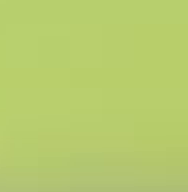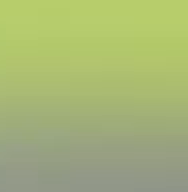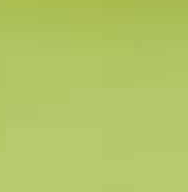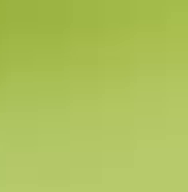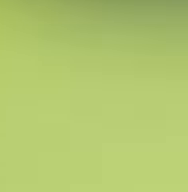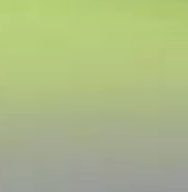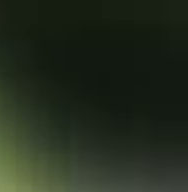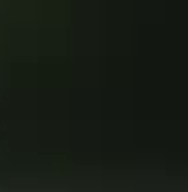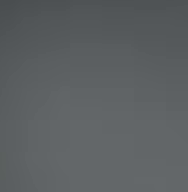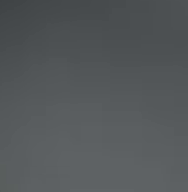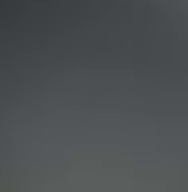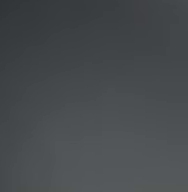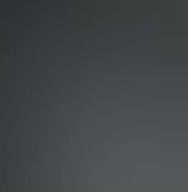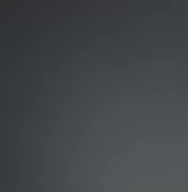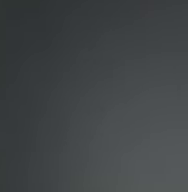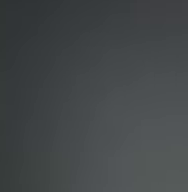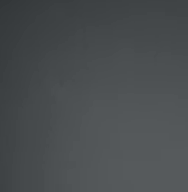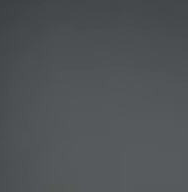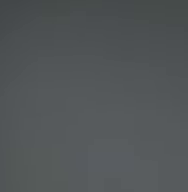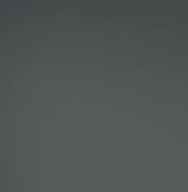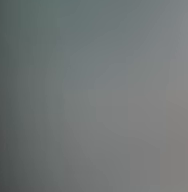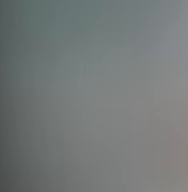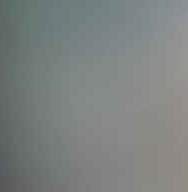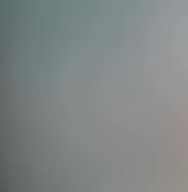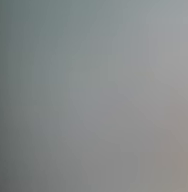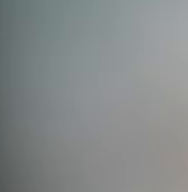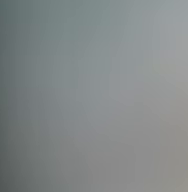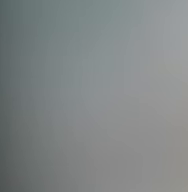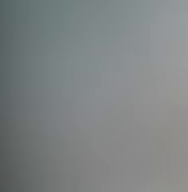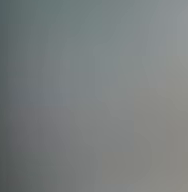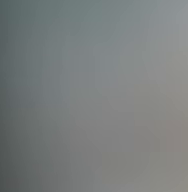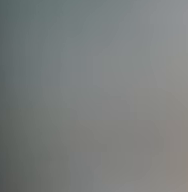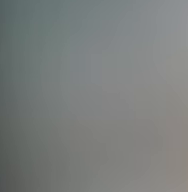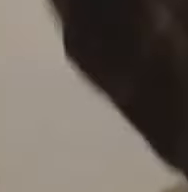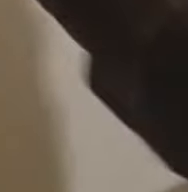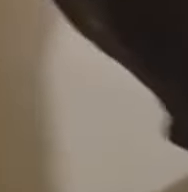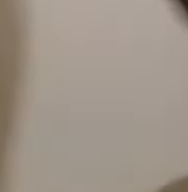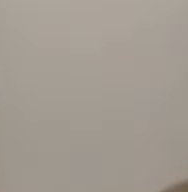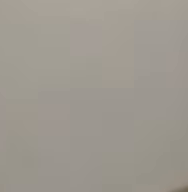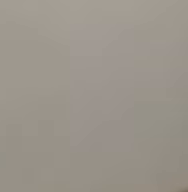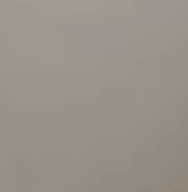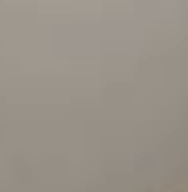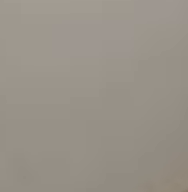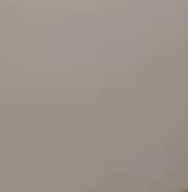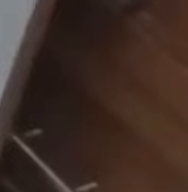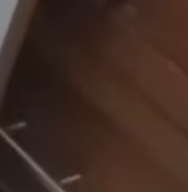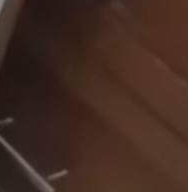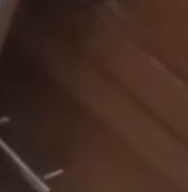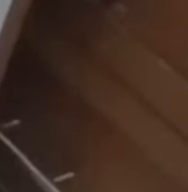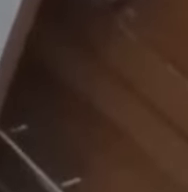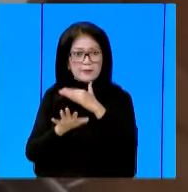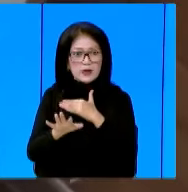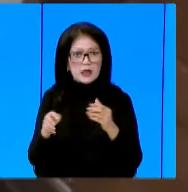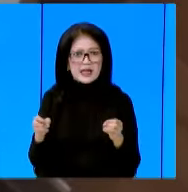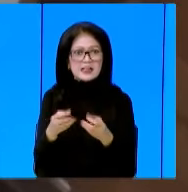Jalil yang tertidur pulas setelah mencuri barang di rumah korbannya di Cibedes, Kota Tasikmalaya. Saat digerebek warga, kondisi barang-barang di dalam